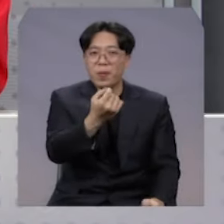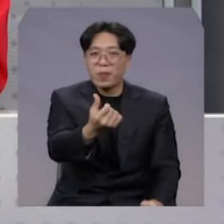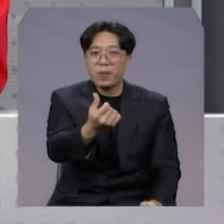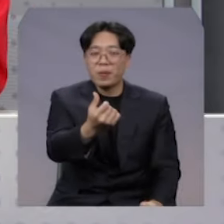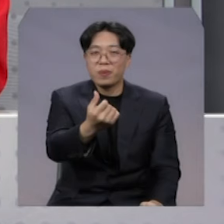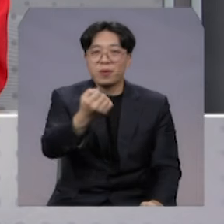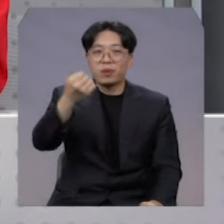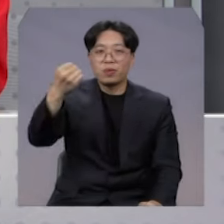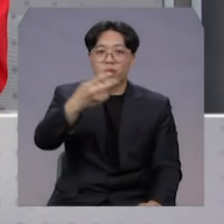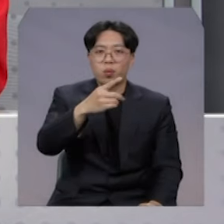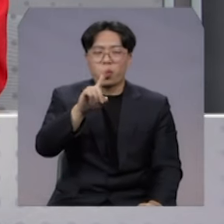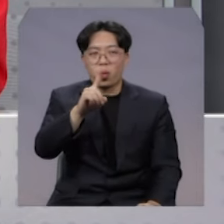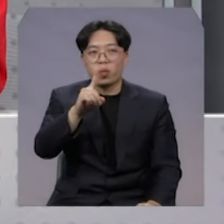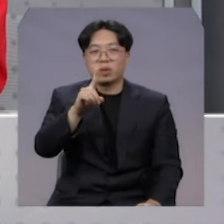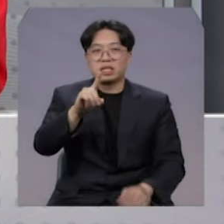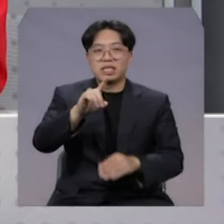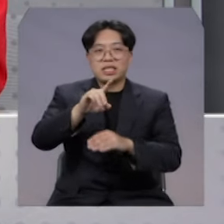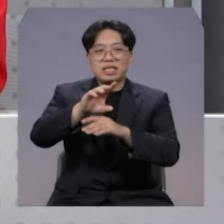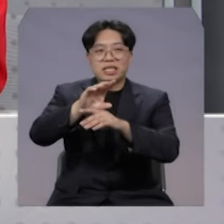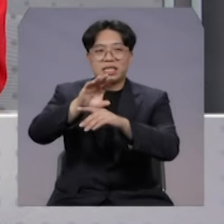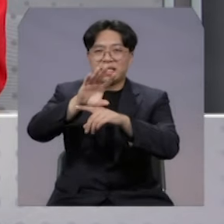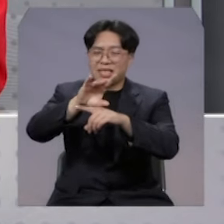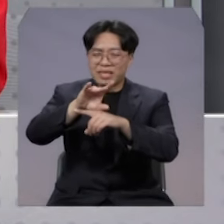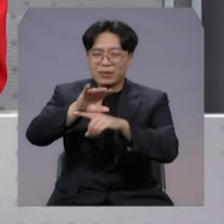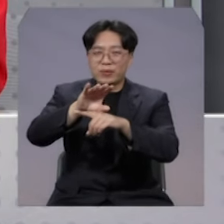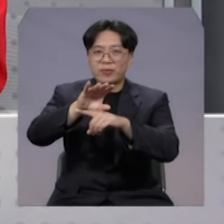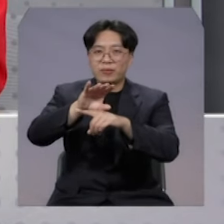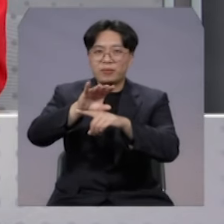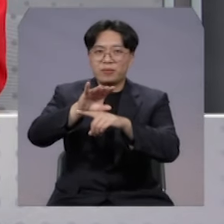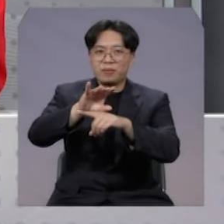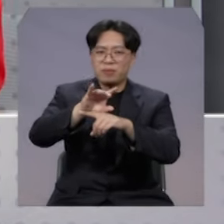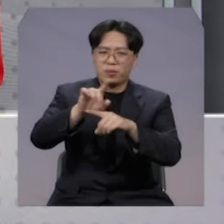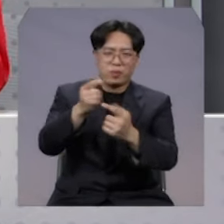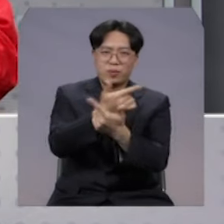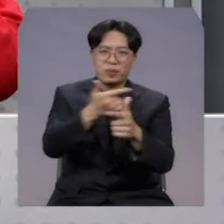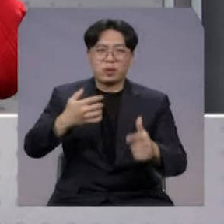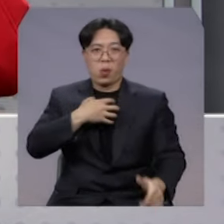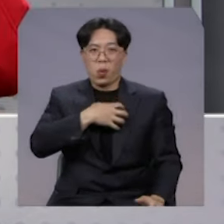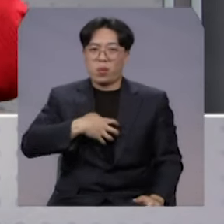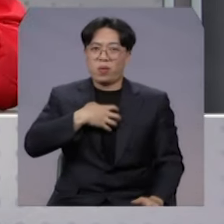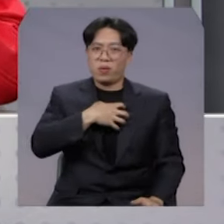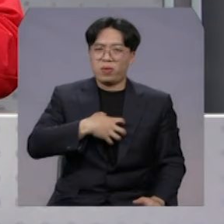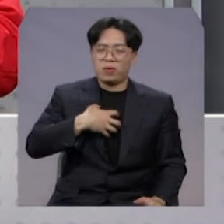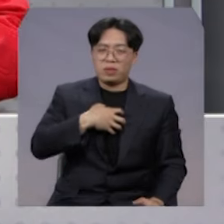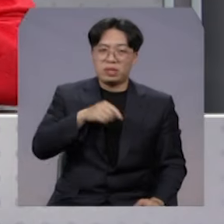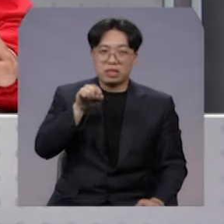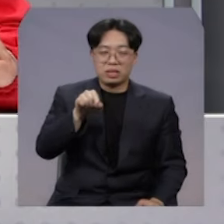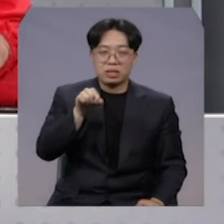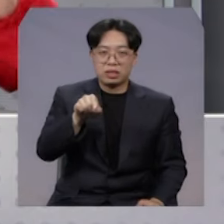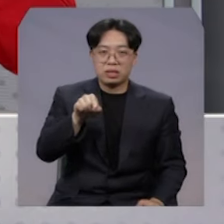서울시의 변두리가 된다든가 아니면 기타 등등 있는 것을 염려하는 것은 그렇기 때문에 그걸